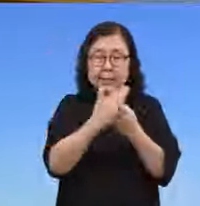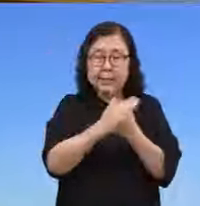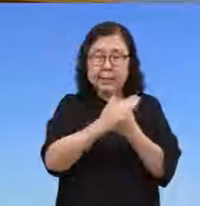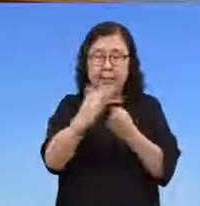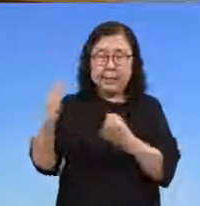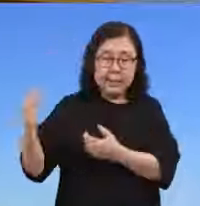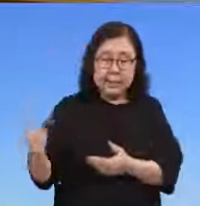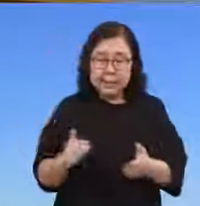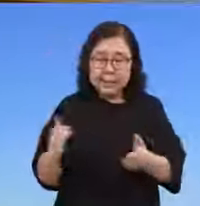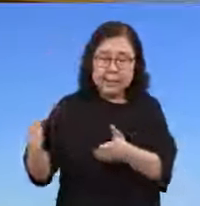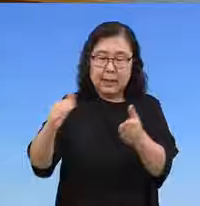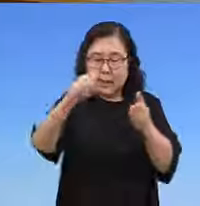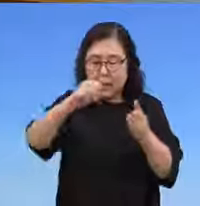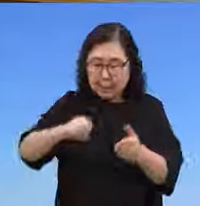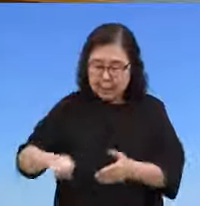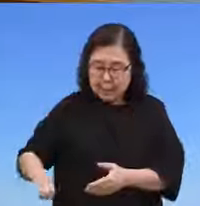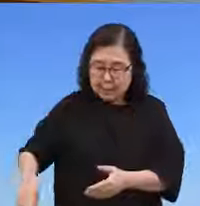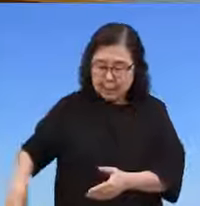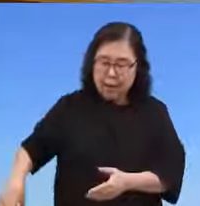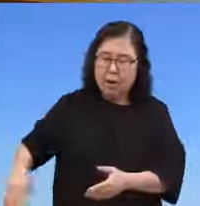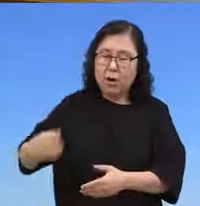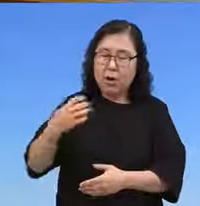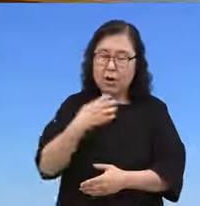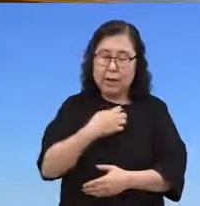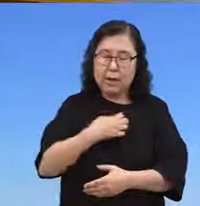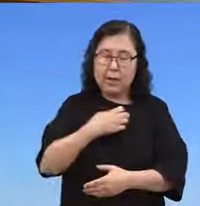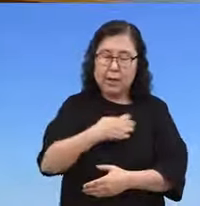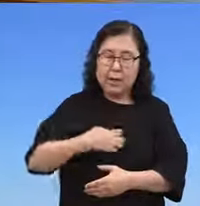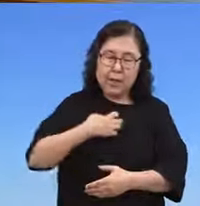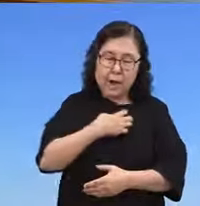밝은 빛이 되시니 길